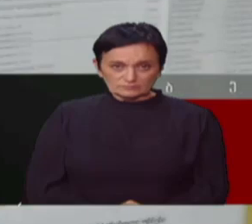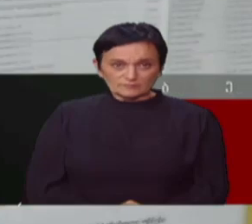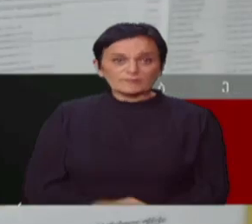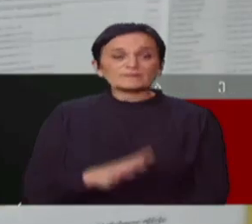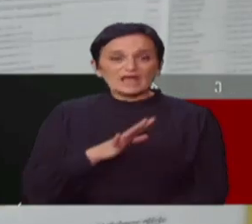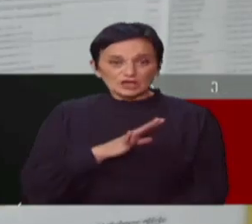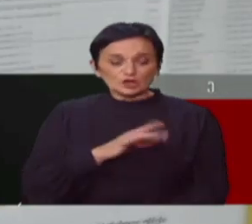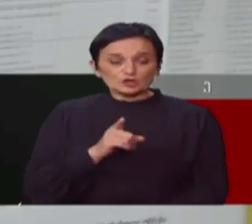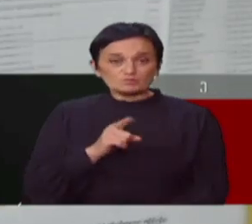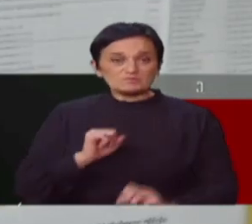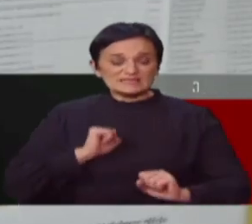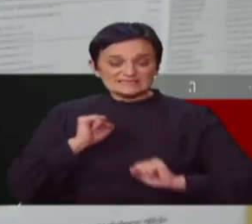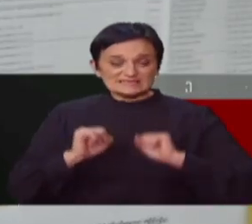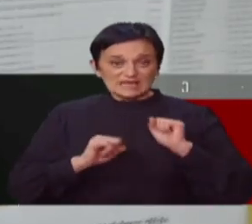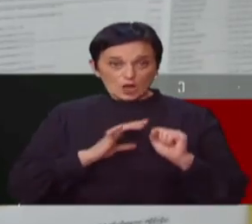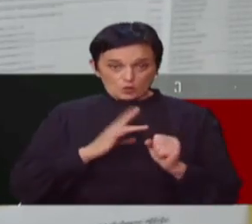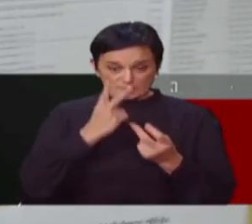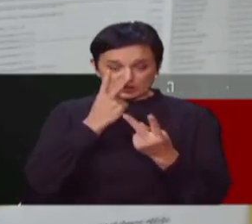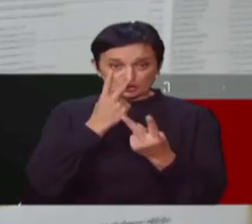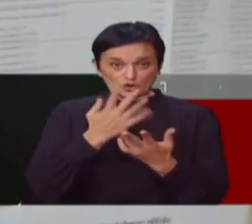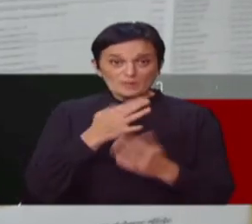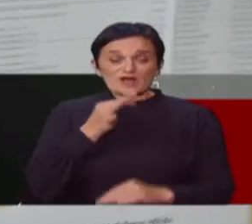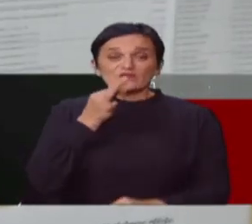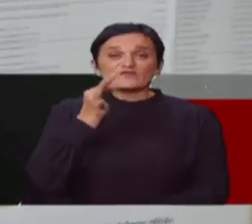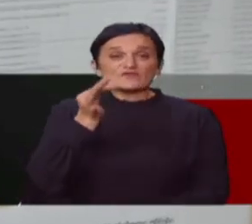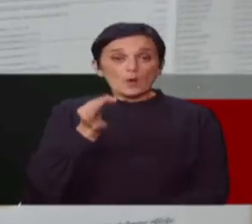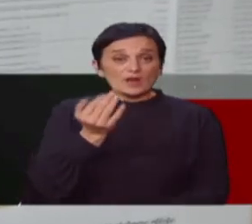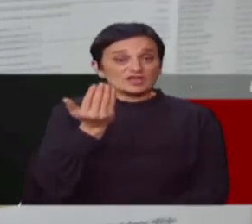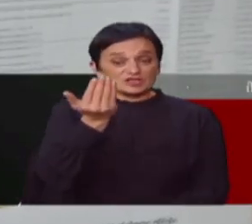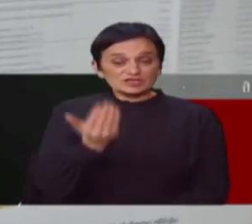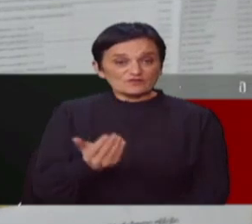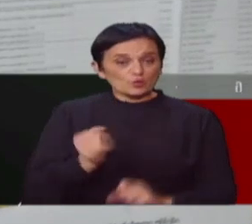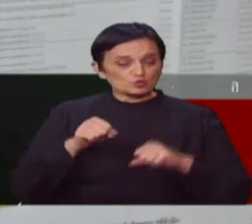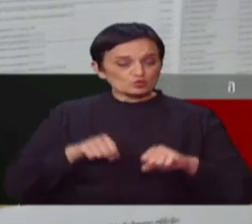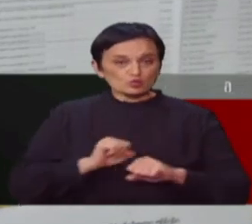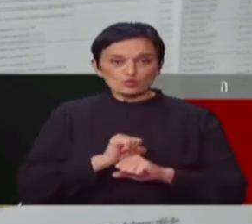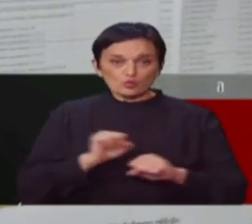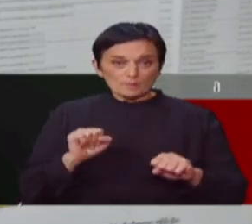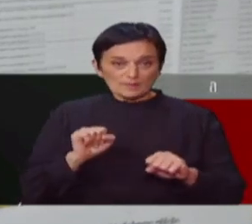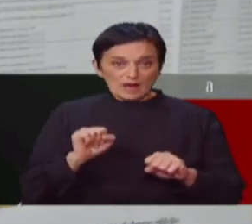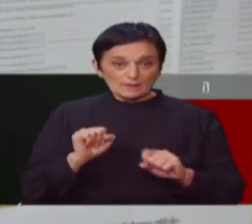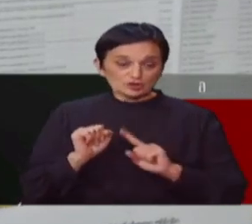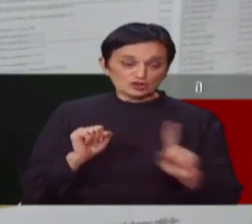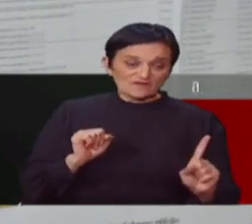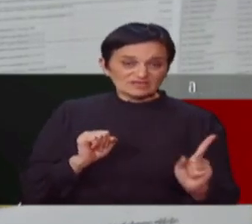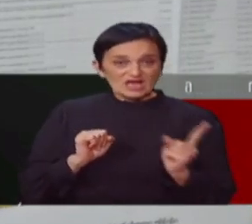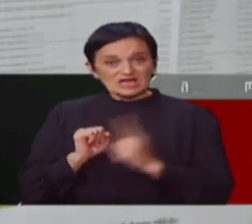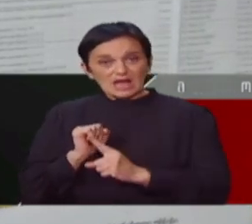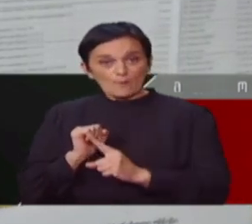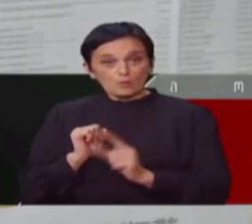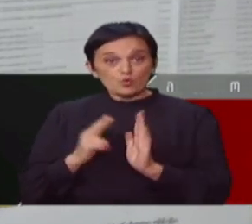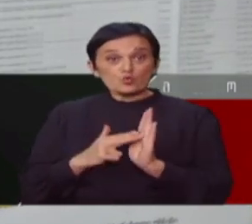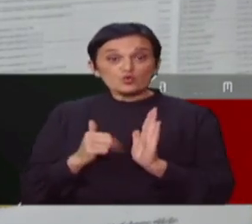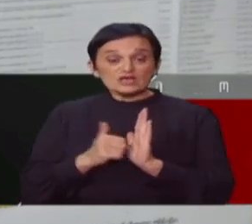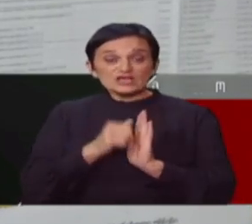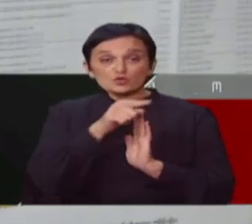Იყო მცდელობა. Აი ახლა ჩანს კიდევაც ვეუბნებოდი, რომ თქვენ არ გაქვთ უფლება, შევიდა, გამობრუნდა. უკაცრავად, თქვენ